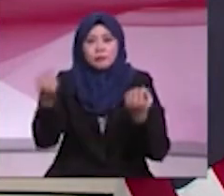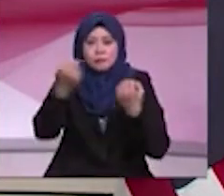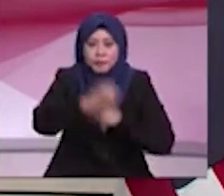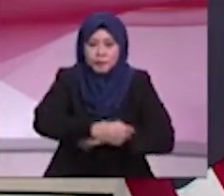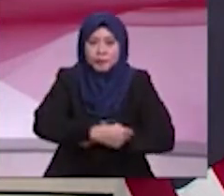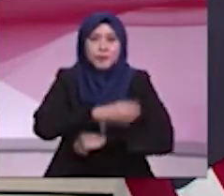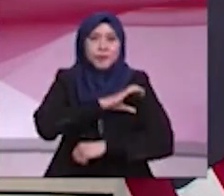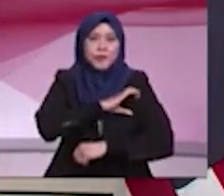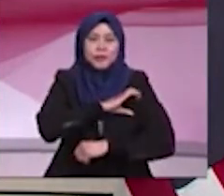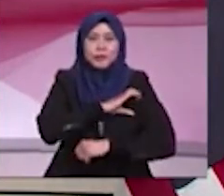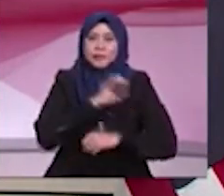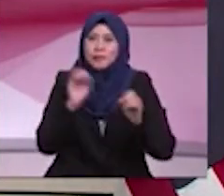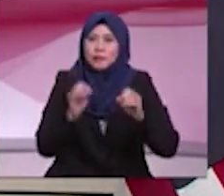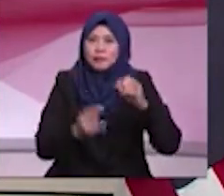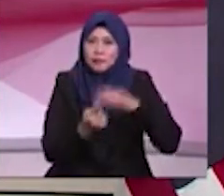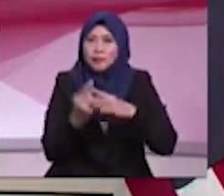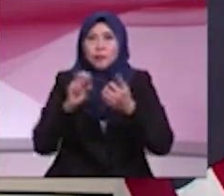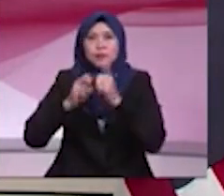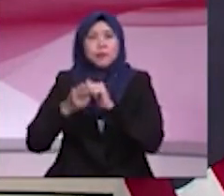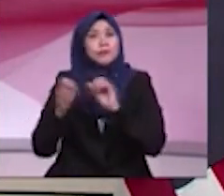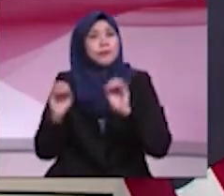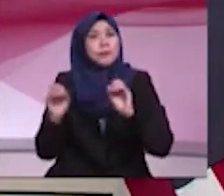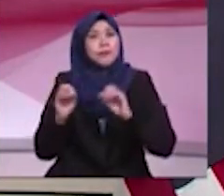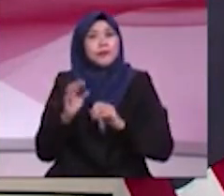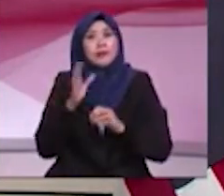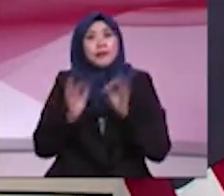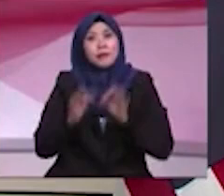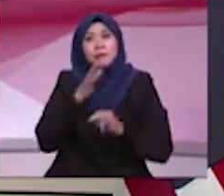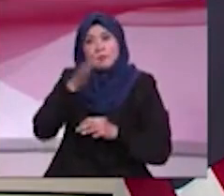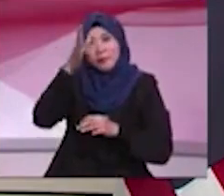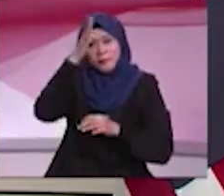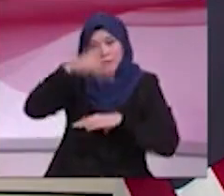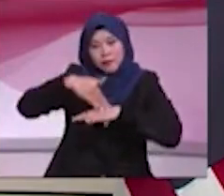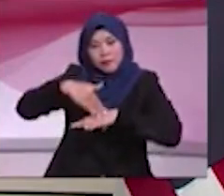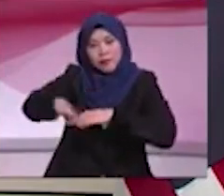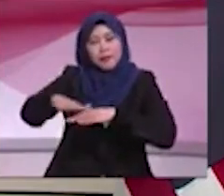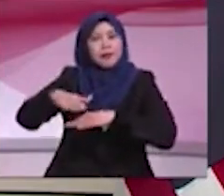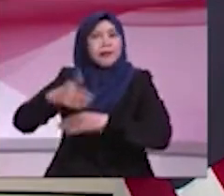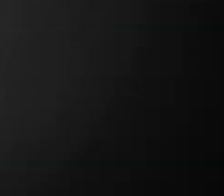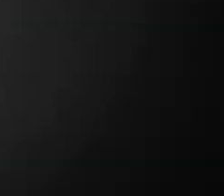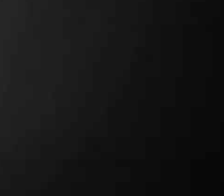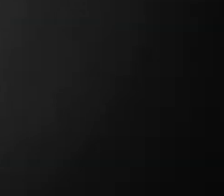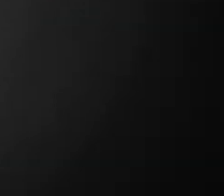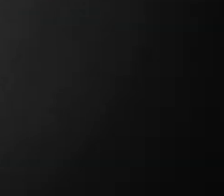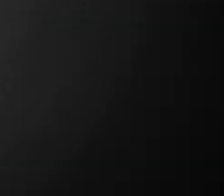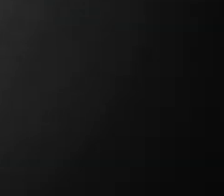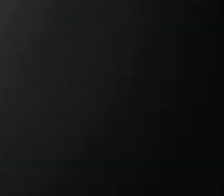Jalanraya apabila ibu bapa menghantar anak mereka pulang ke sekolah.